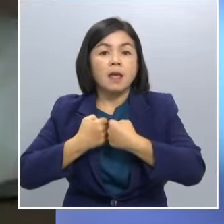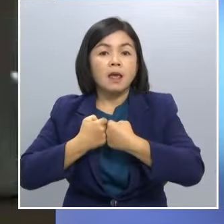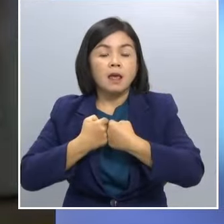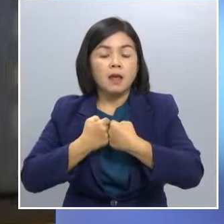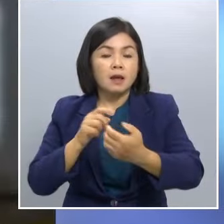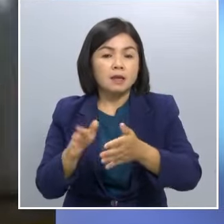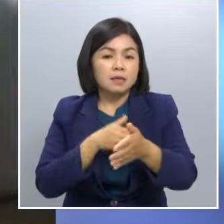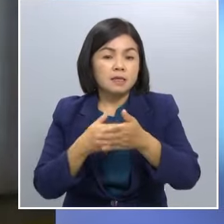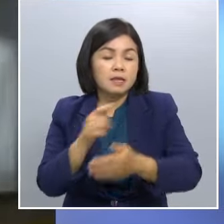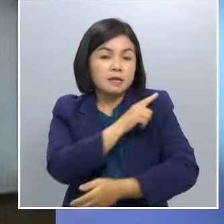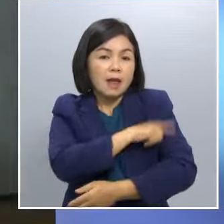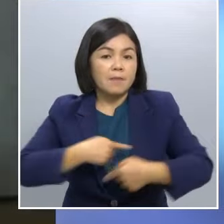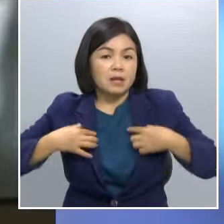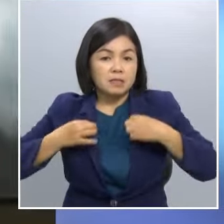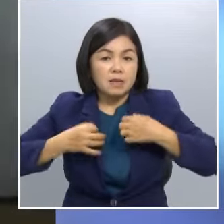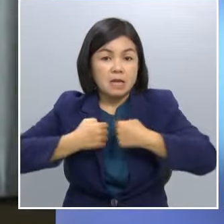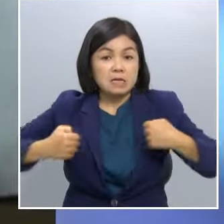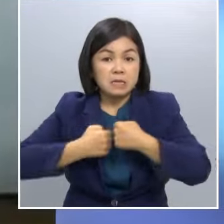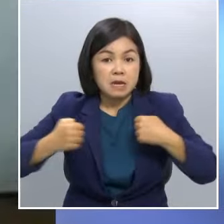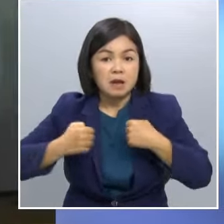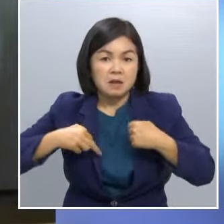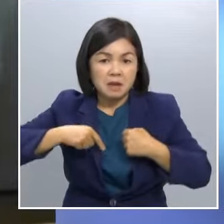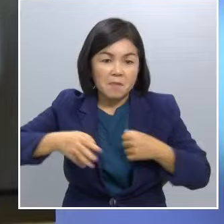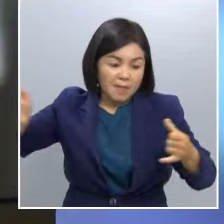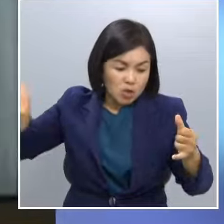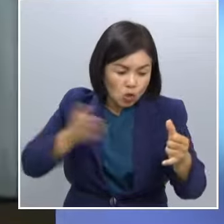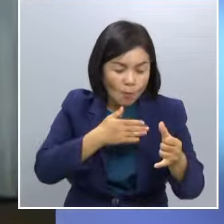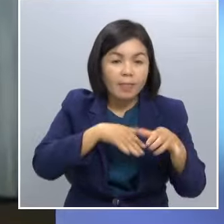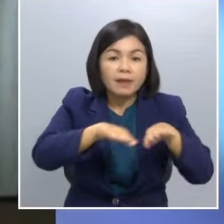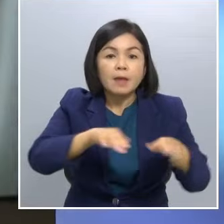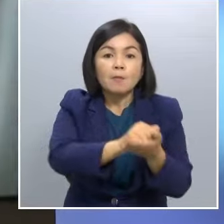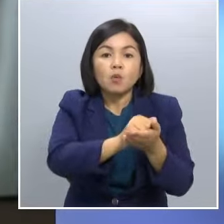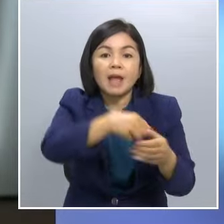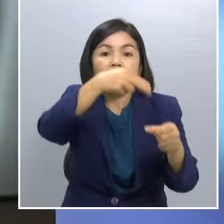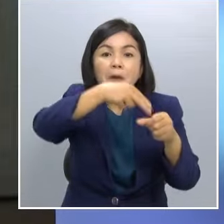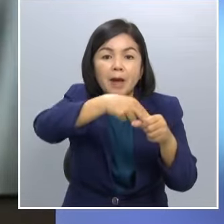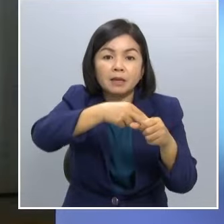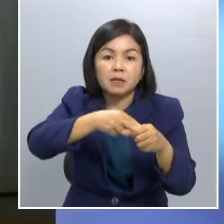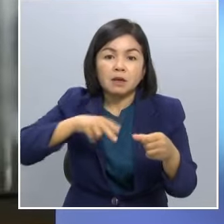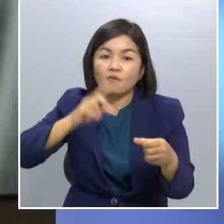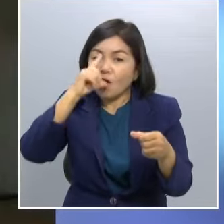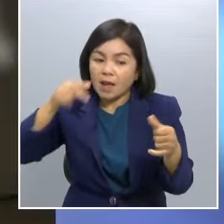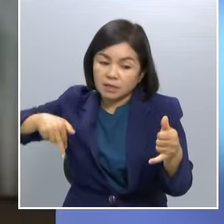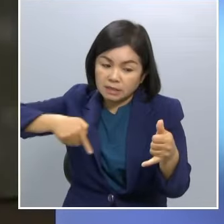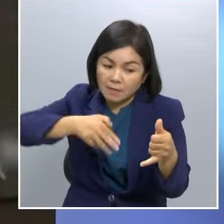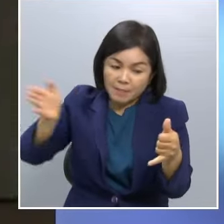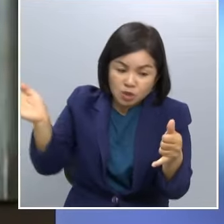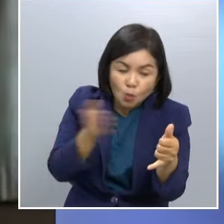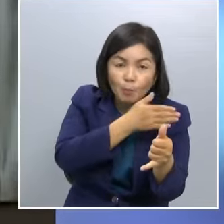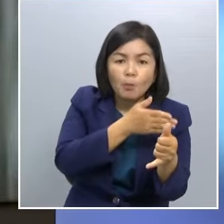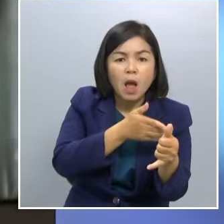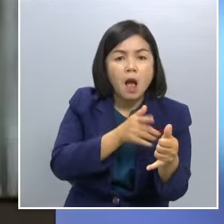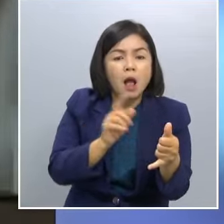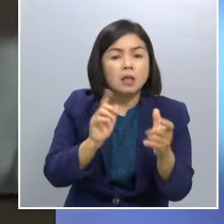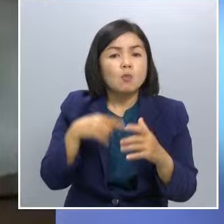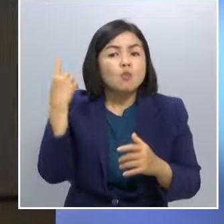ดำนุ่งเกงยีนเดินไปแล้วตบเด็กปั๊มคุณผู้ชมครับขณะที่เด็กปั๊มนั้นกำลังจะเติมน้ำมันรถมอเตอร์ไซค์ให้ลูกค้าอีกรายหนึ่งโดยมีพนักง